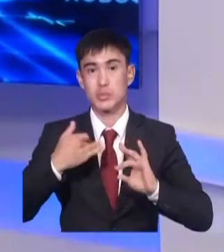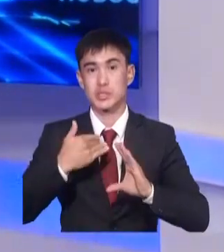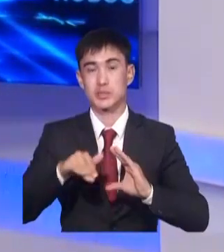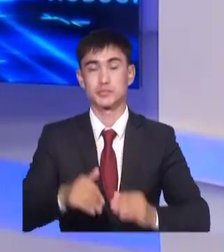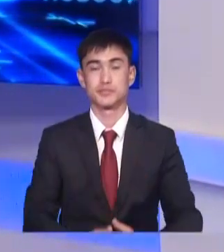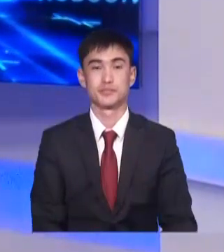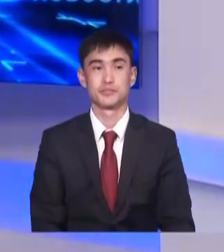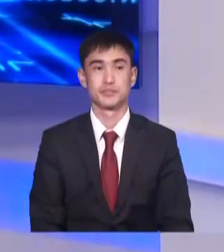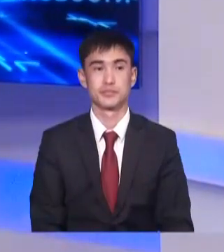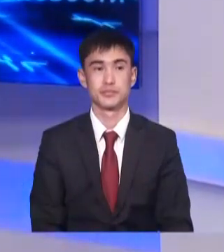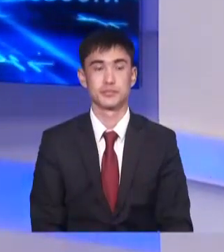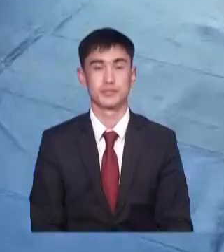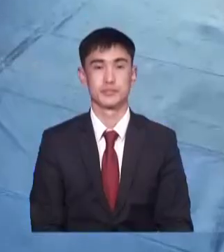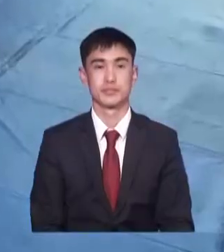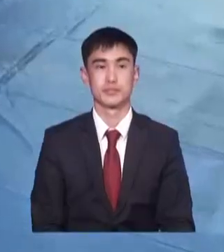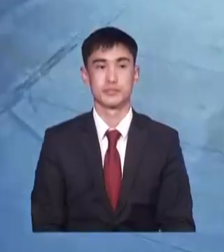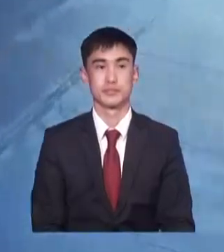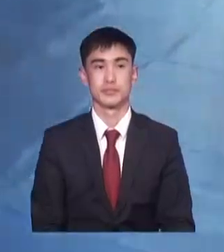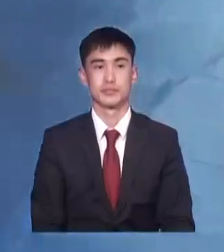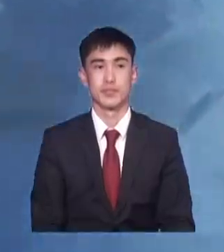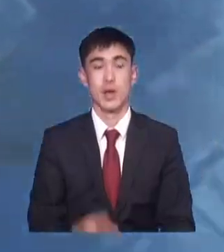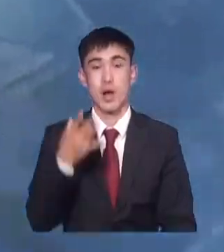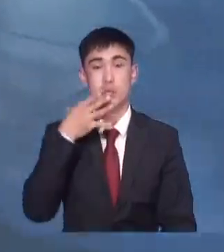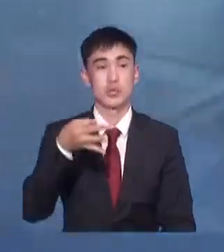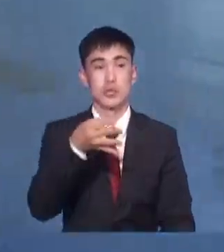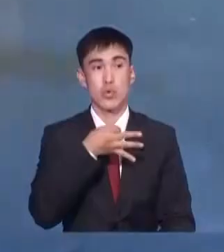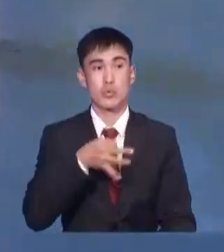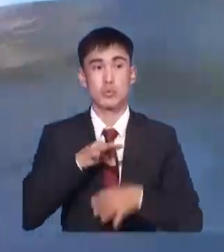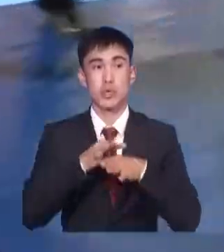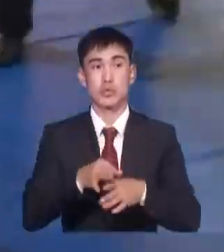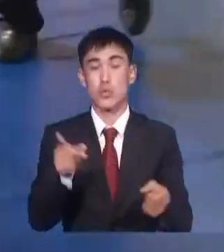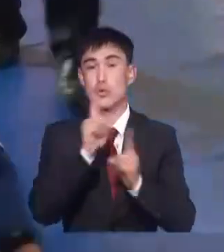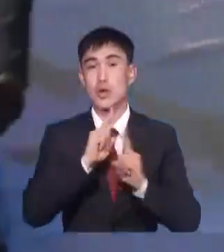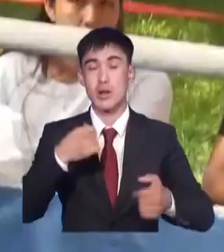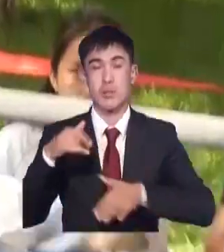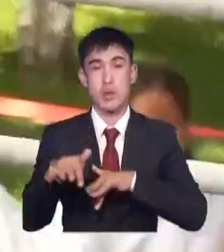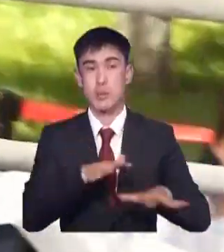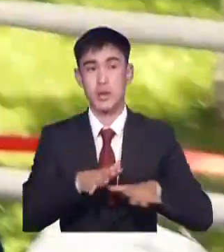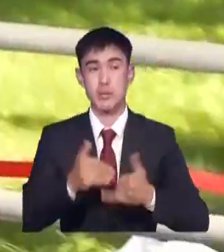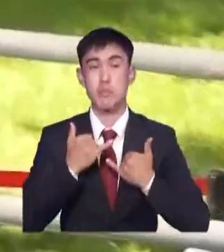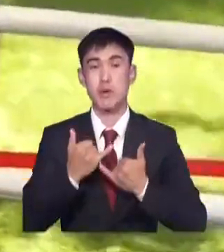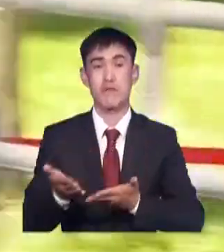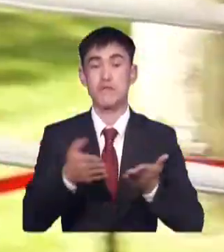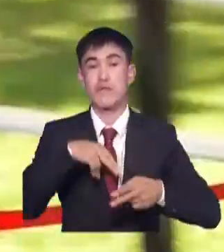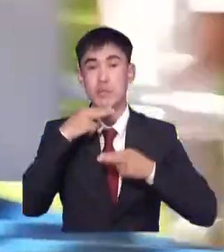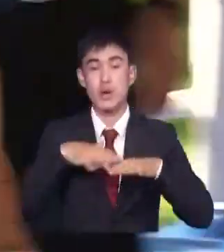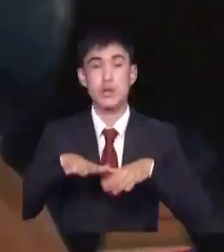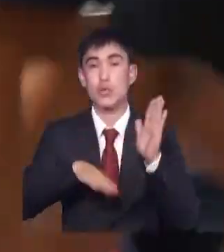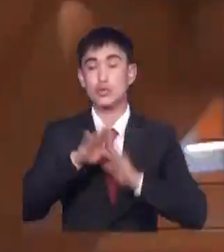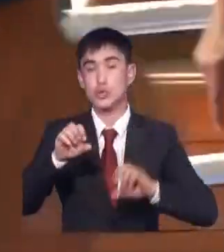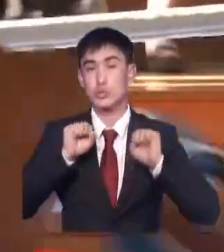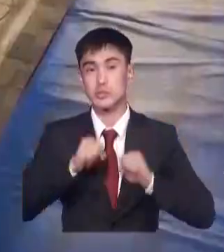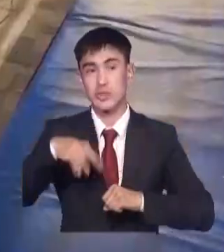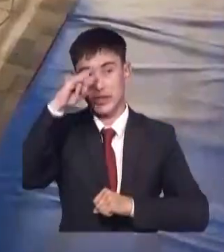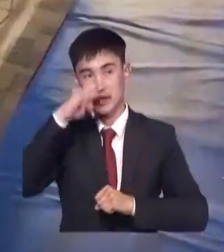далее в материалах сюжета. В Алматинской области прошло уникальное мероприятие, привлекшее внимание лучших